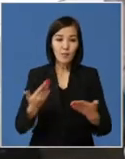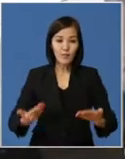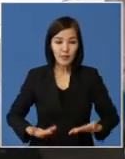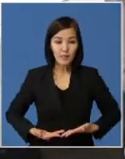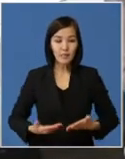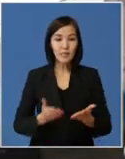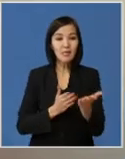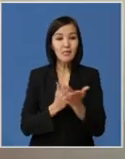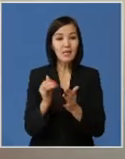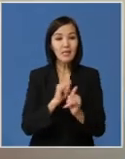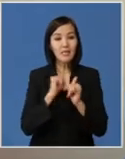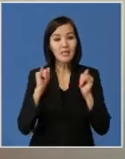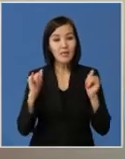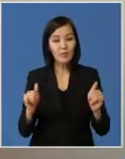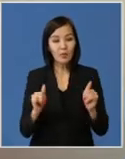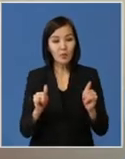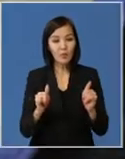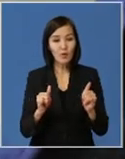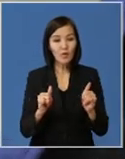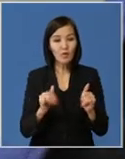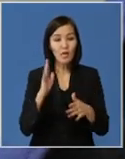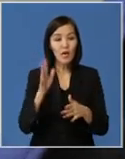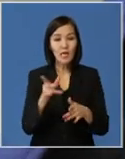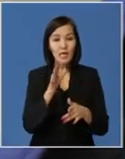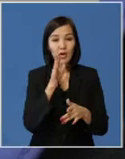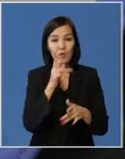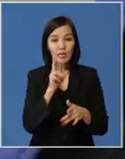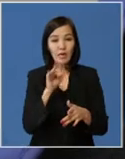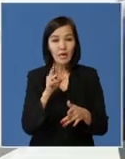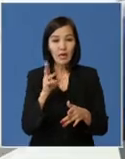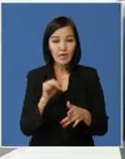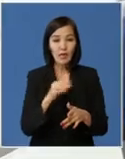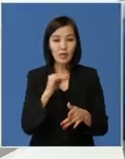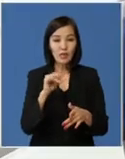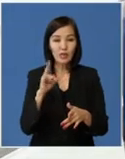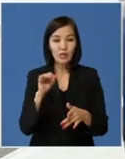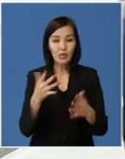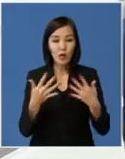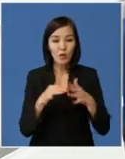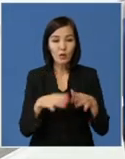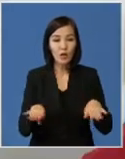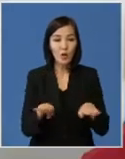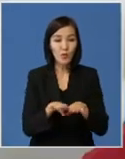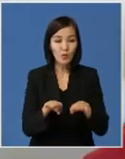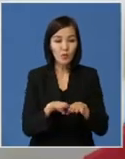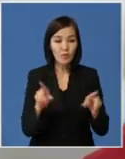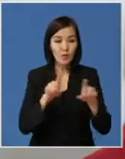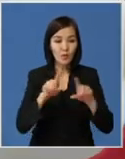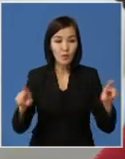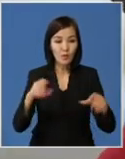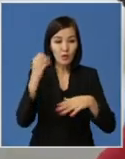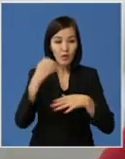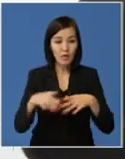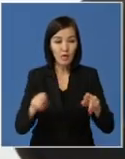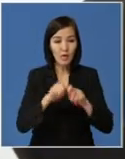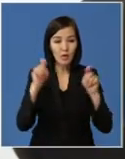жолдауындағы басты бағыттың бірі. Сәйкесінше алдағы уақытта Қарқара және Жіңішке ауылдарында да осындай амбулаториялық орталық ашуды